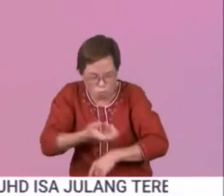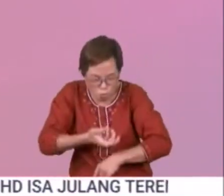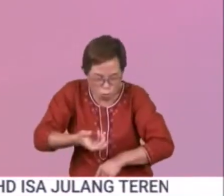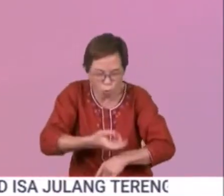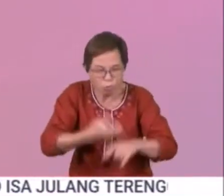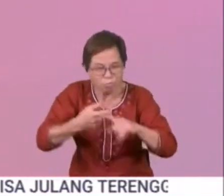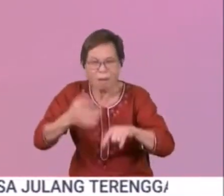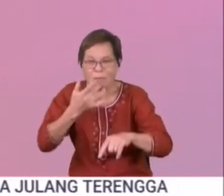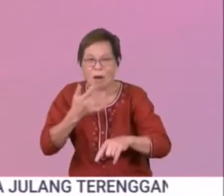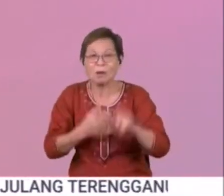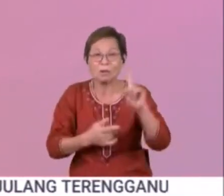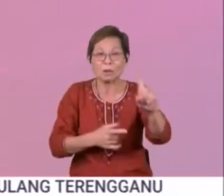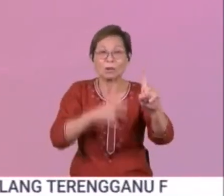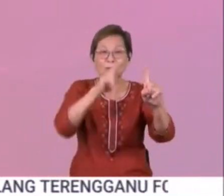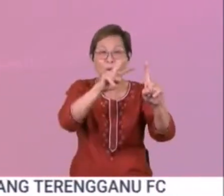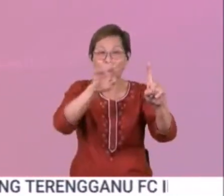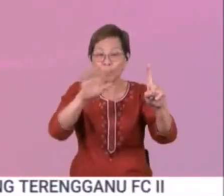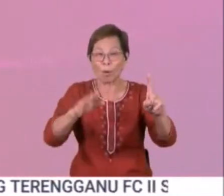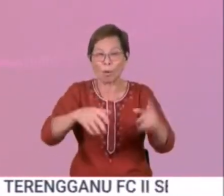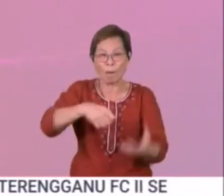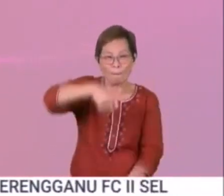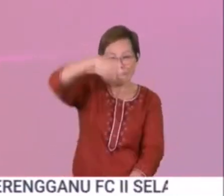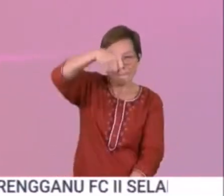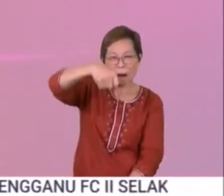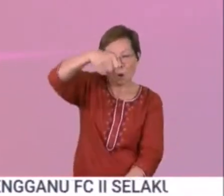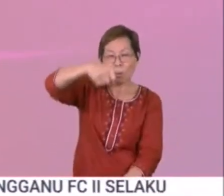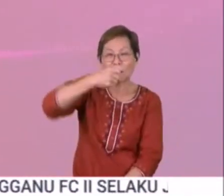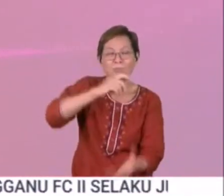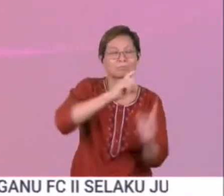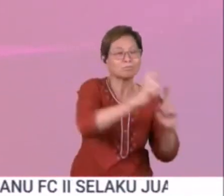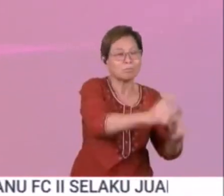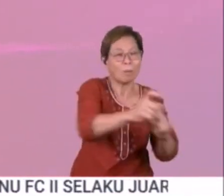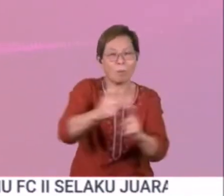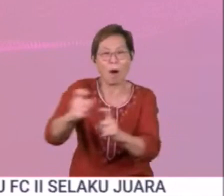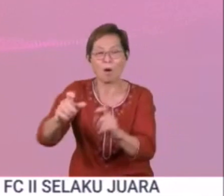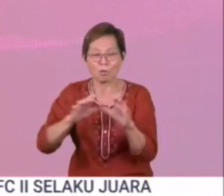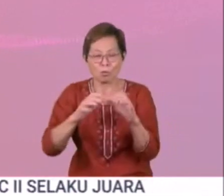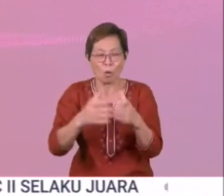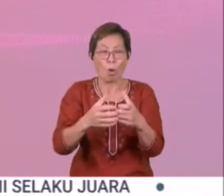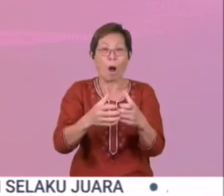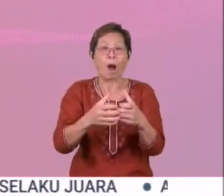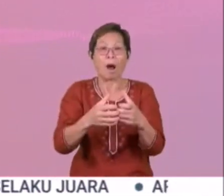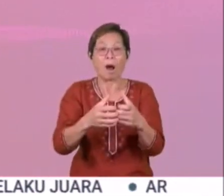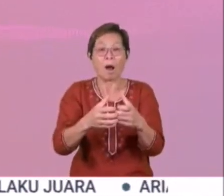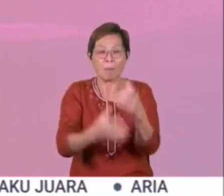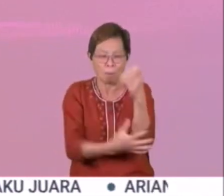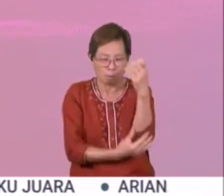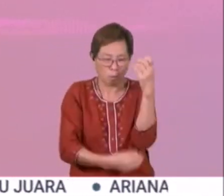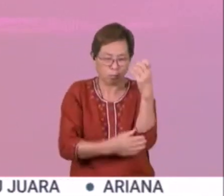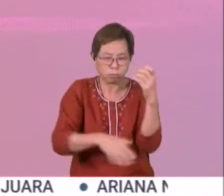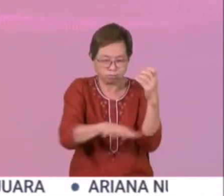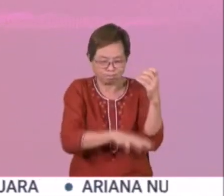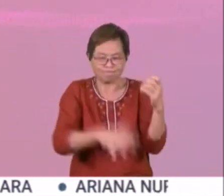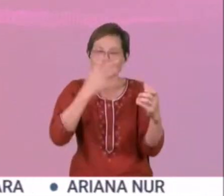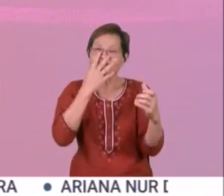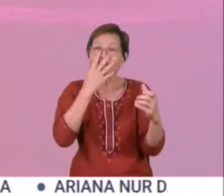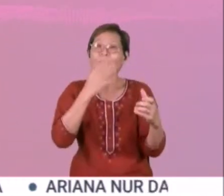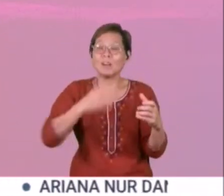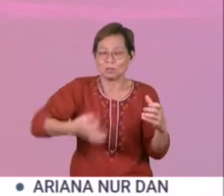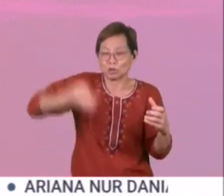sementara itu sebanyak 125 bakul makanan diagihkan kepada golongan sasar di sekitar Seremban dan juga